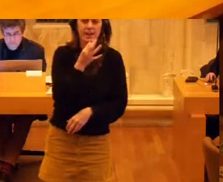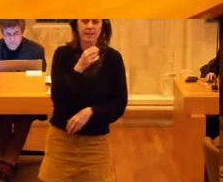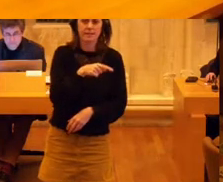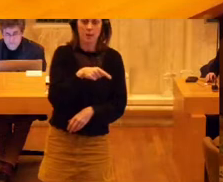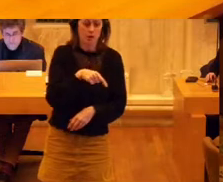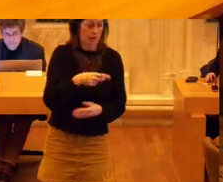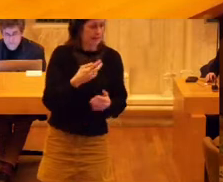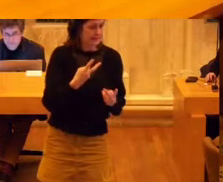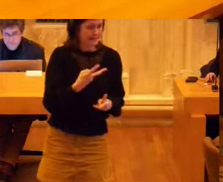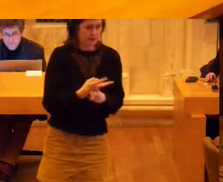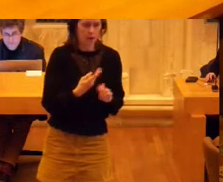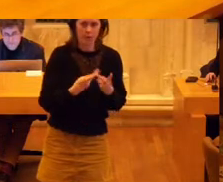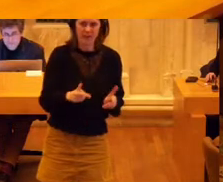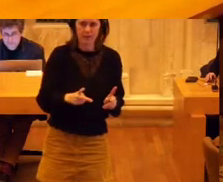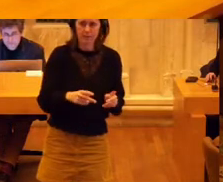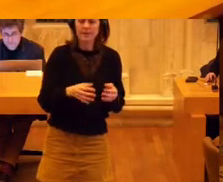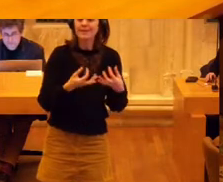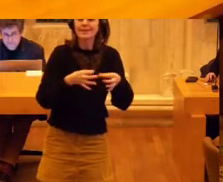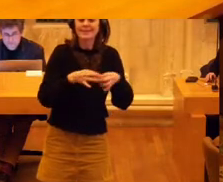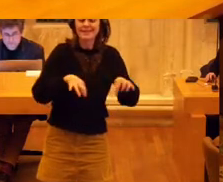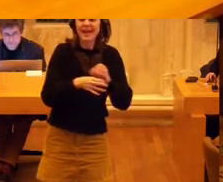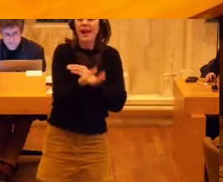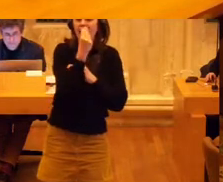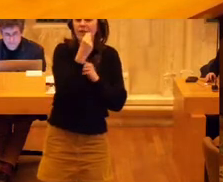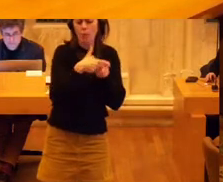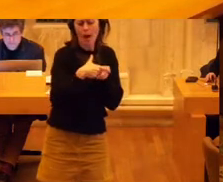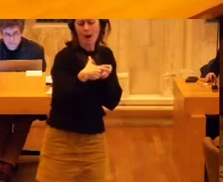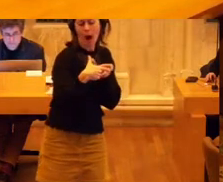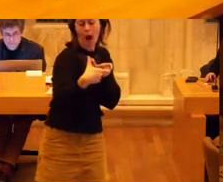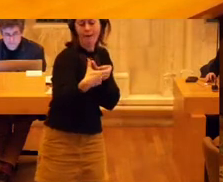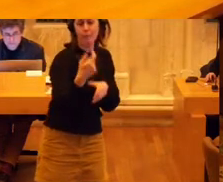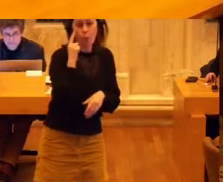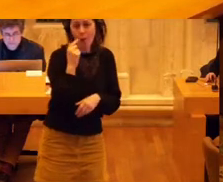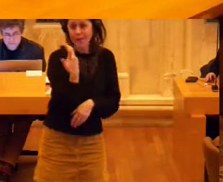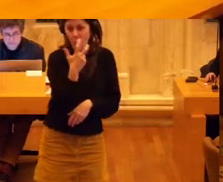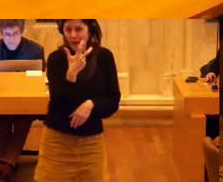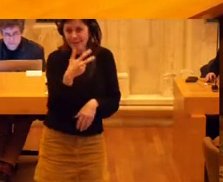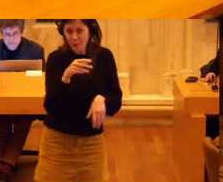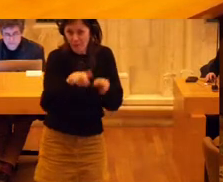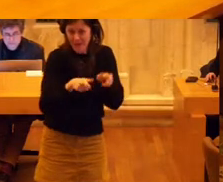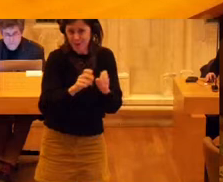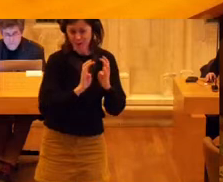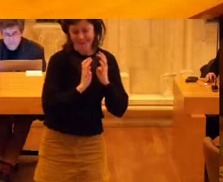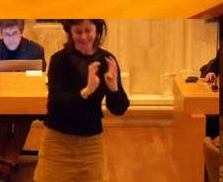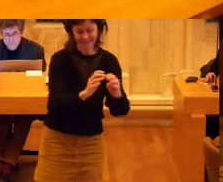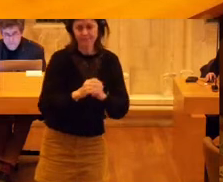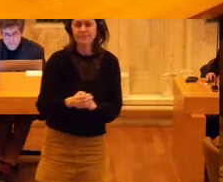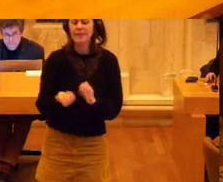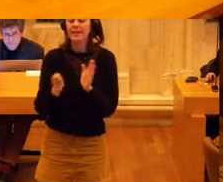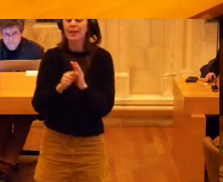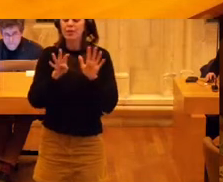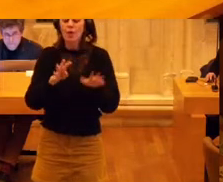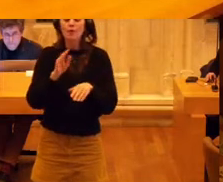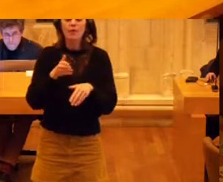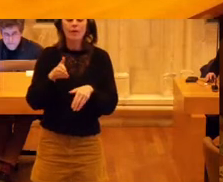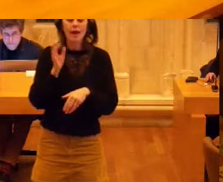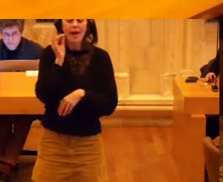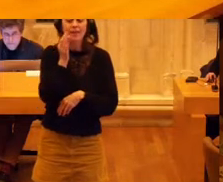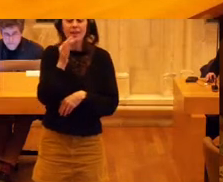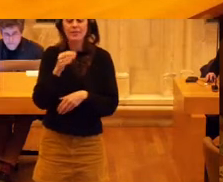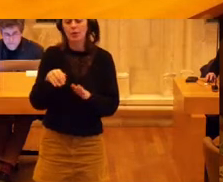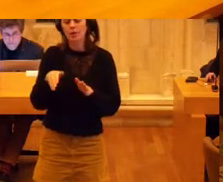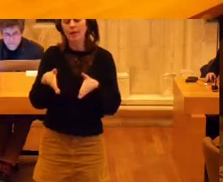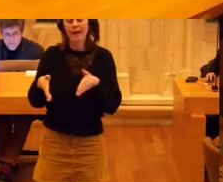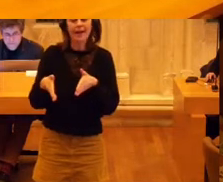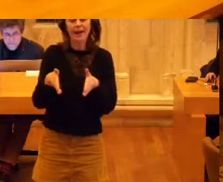réfectoire, qui est la seule salle qui nous permet d'accueillir 300 conseillers de quartier. Le 9 avril sur la rive droite, donc tous les